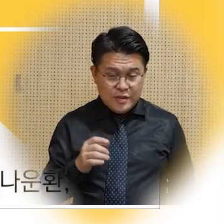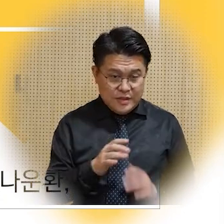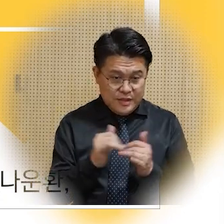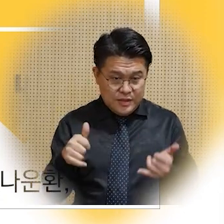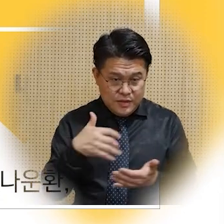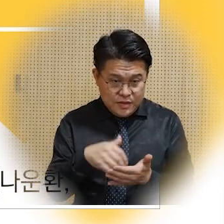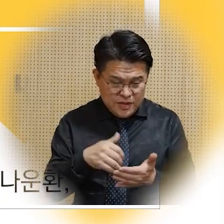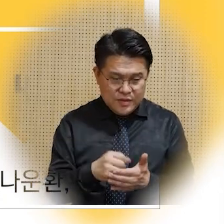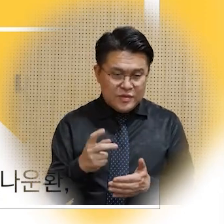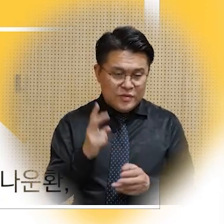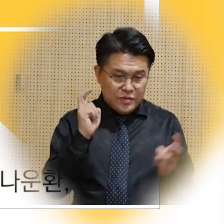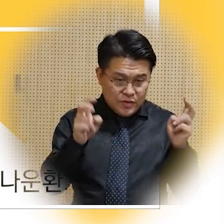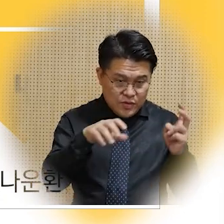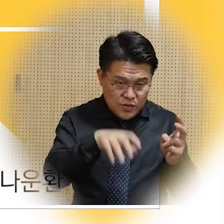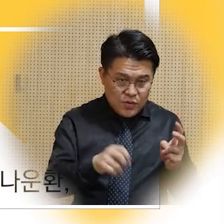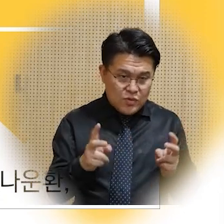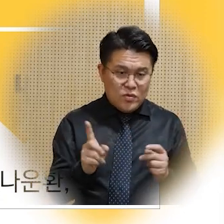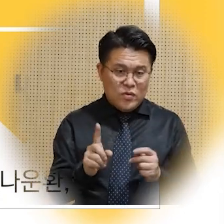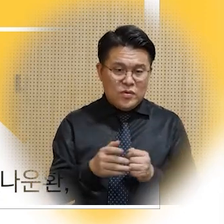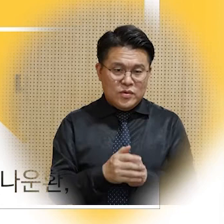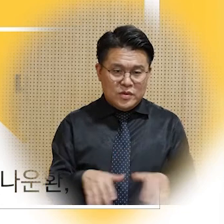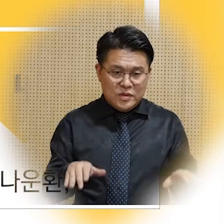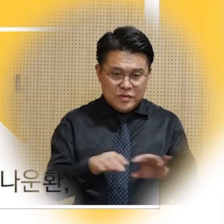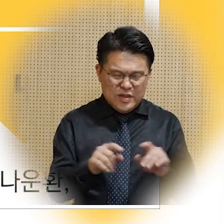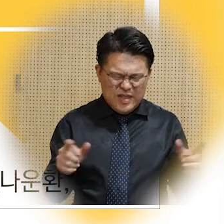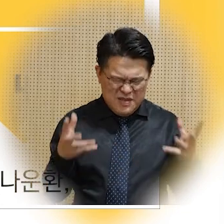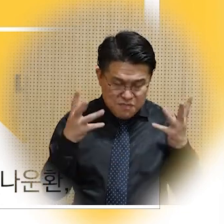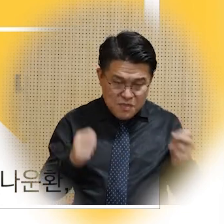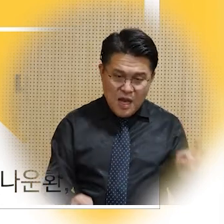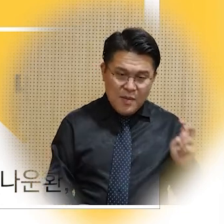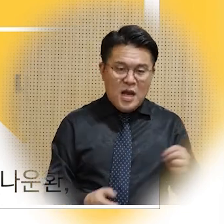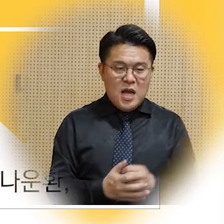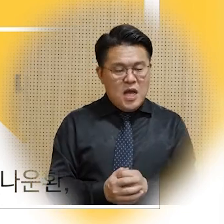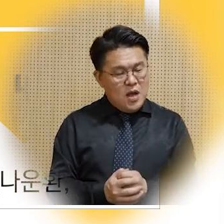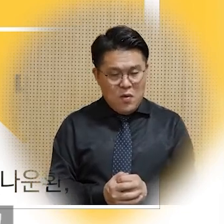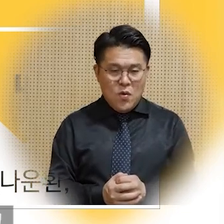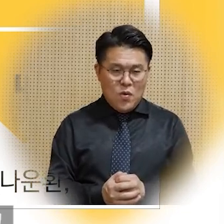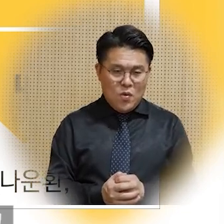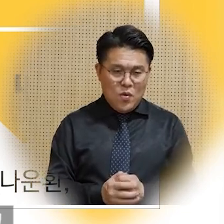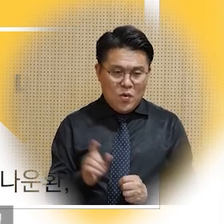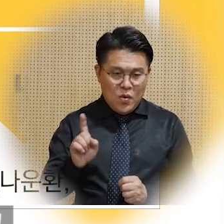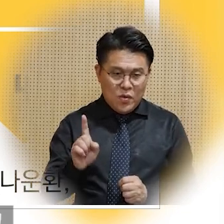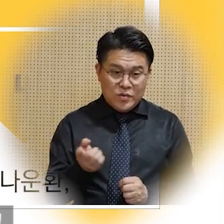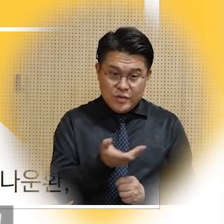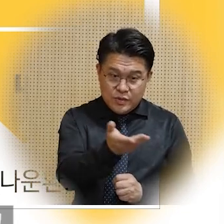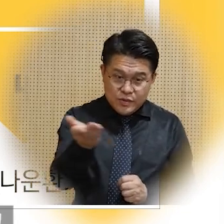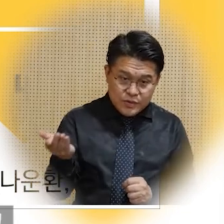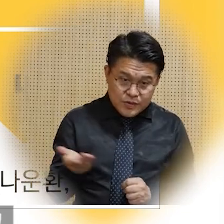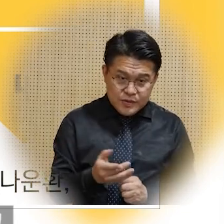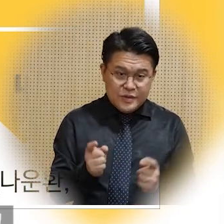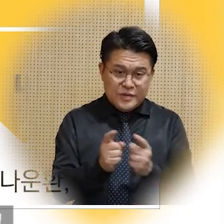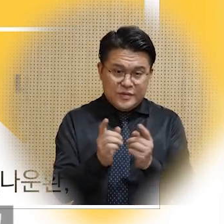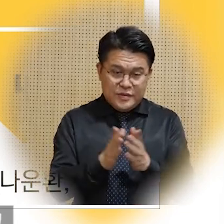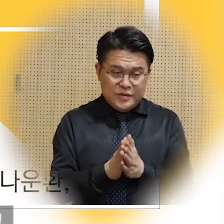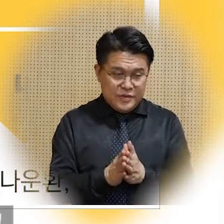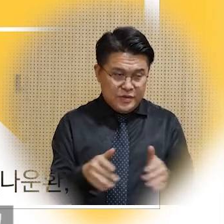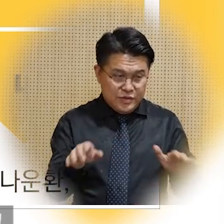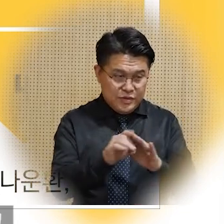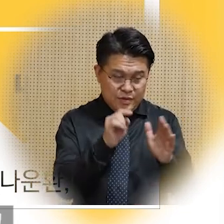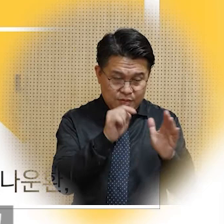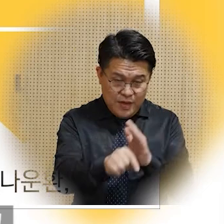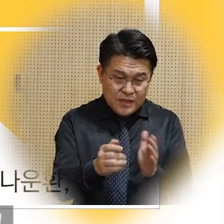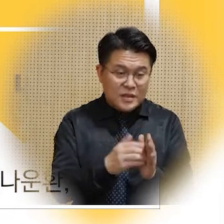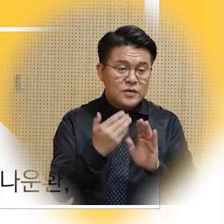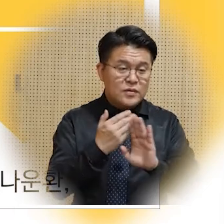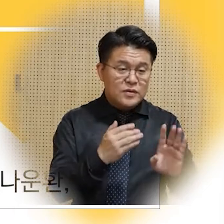뭐 인원이라든가 사업체라든가 뭐 기관들이 엄청나게 많으실 텐데 주무관님들께서 직접적으로 그